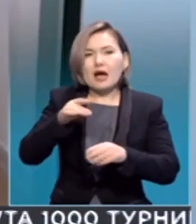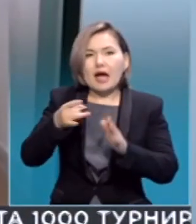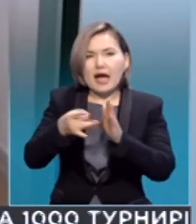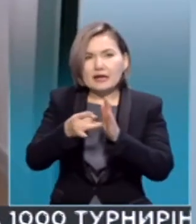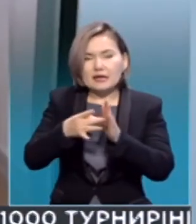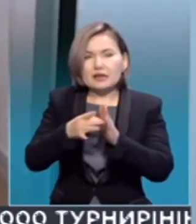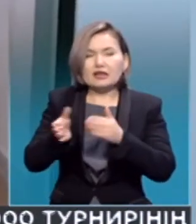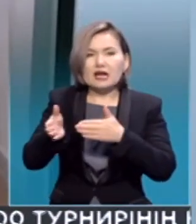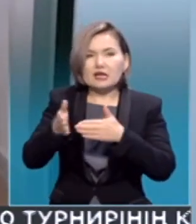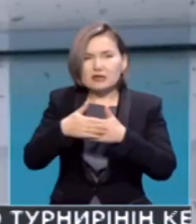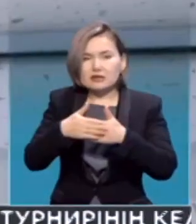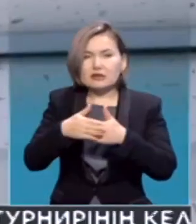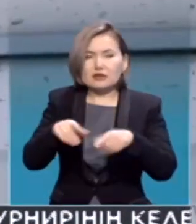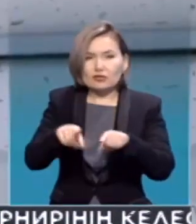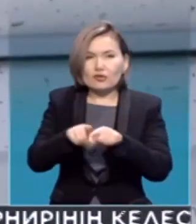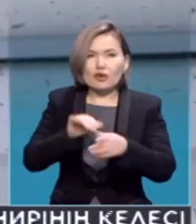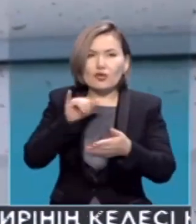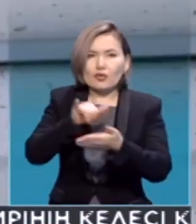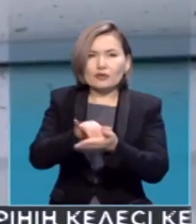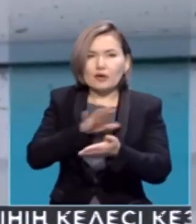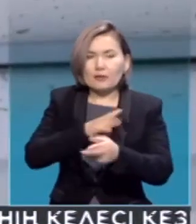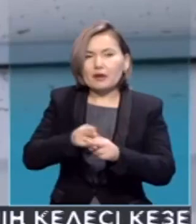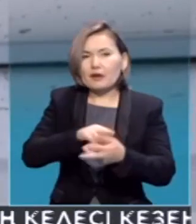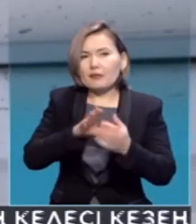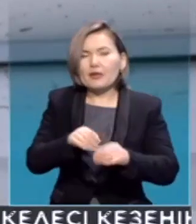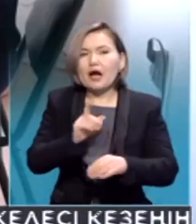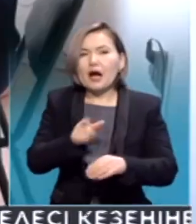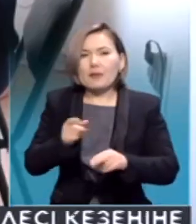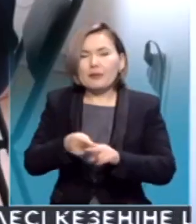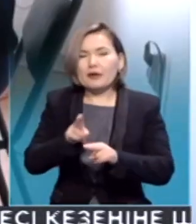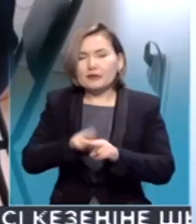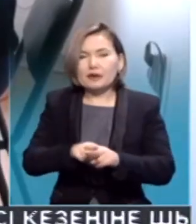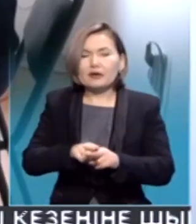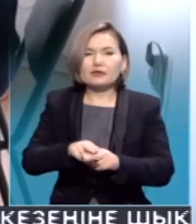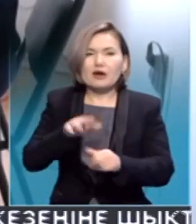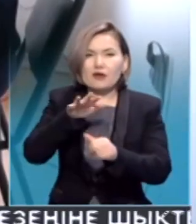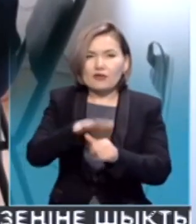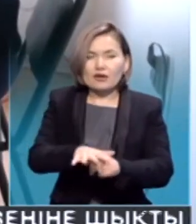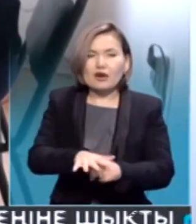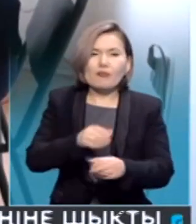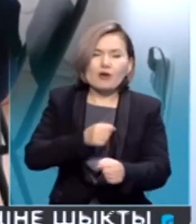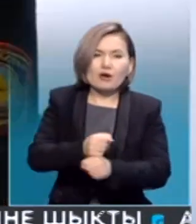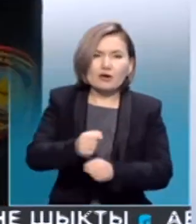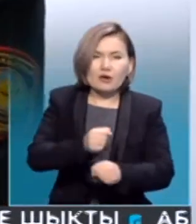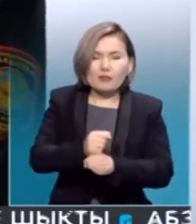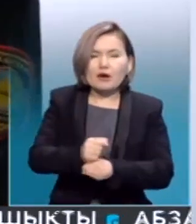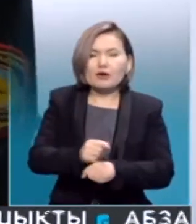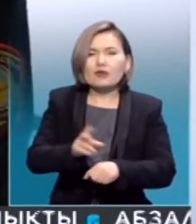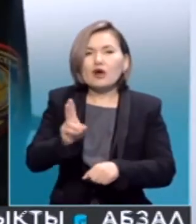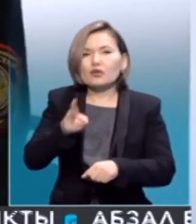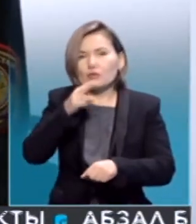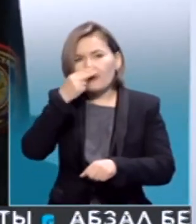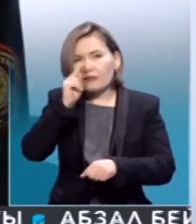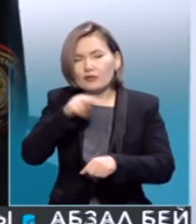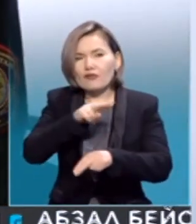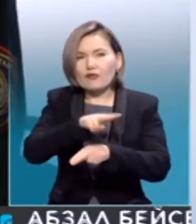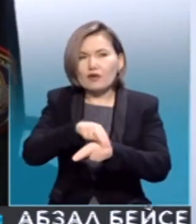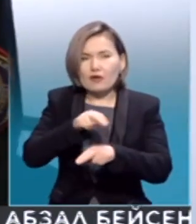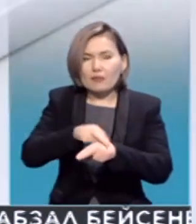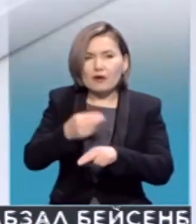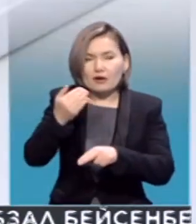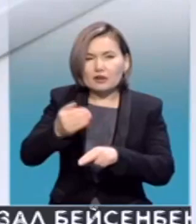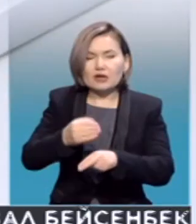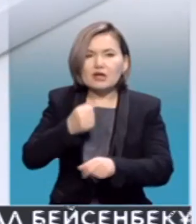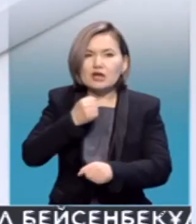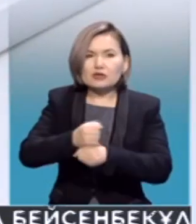тергеу барысында ашықтықты қамтамасыз етеді, ал азаматтарды азаптауға жол берген қызметкерлерге жаза күшейтіліп, мекеме басшысы бірден